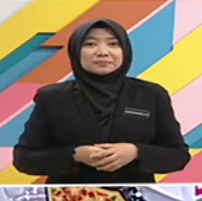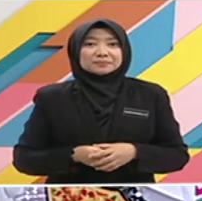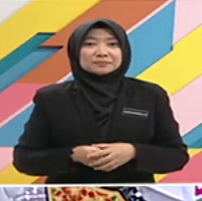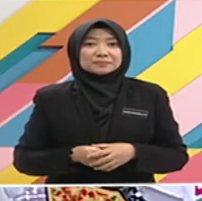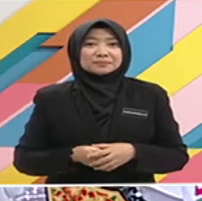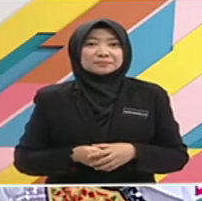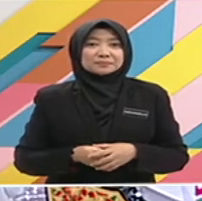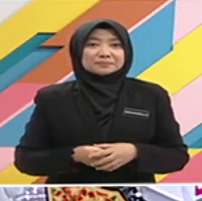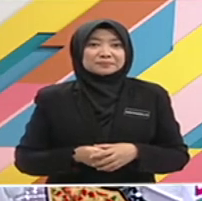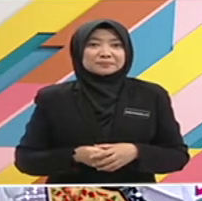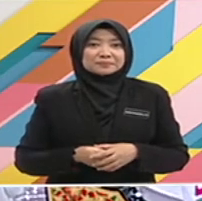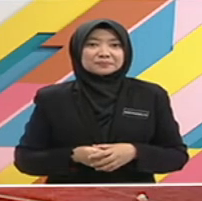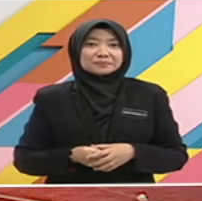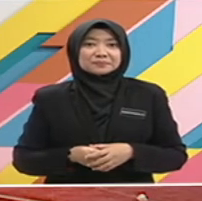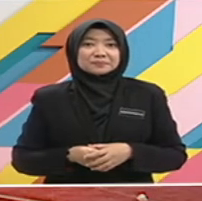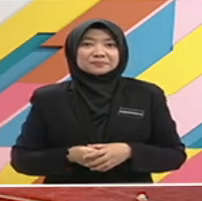Baik.